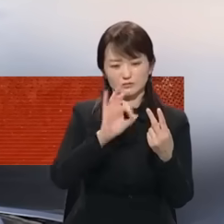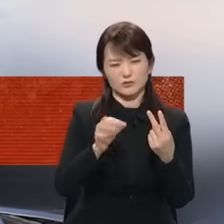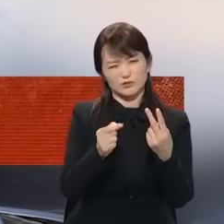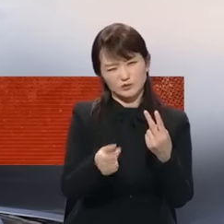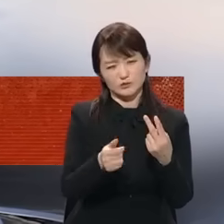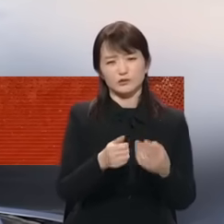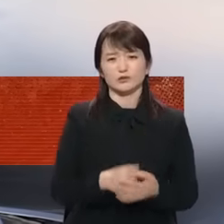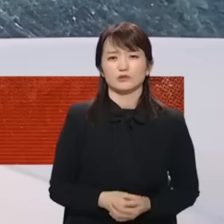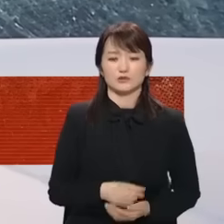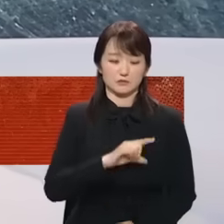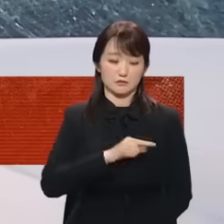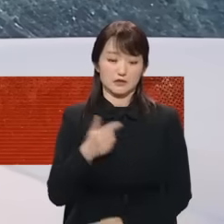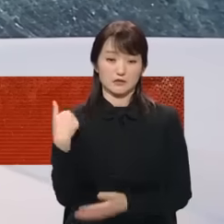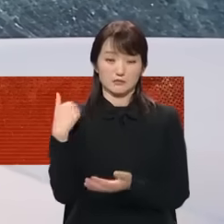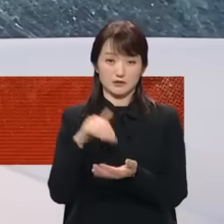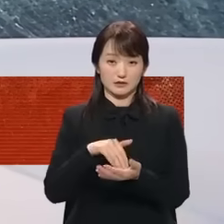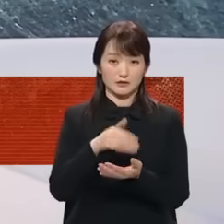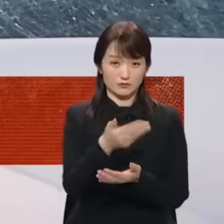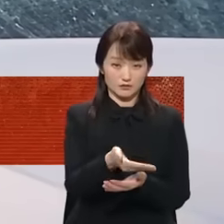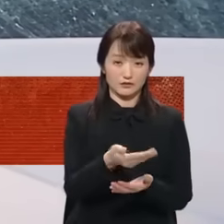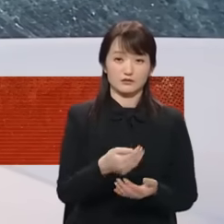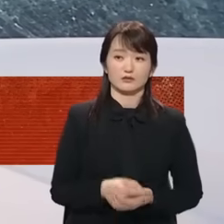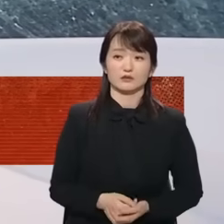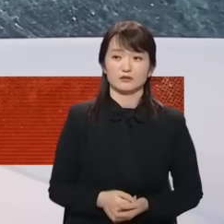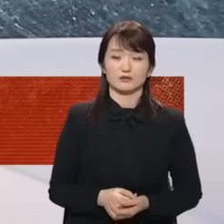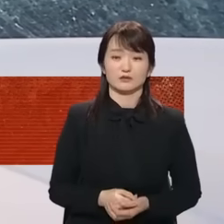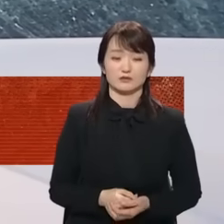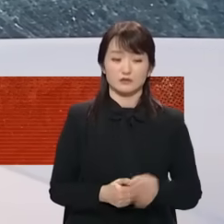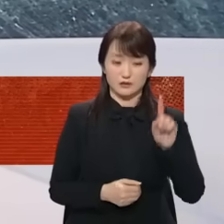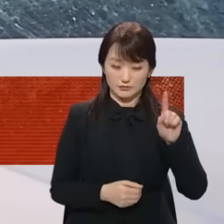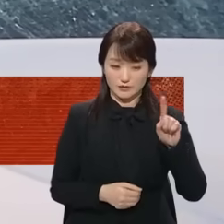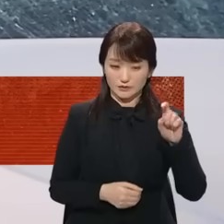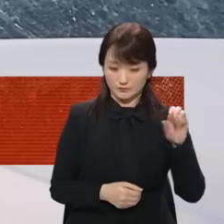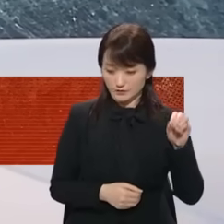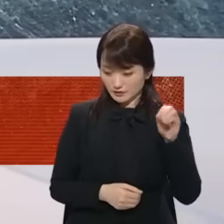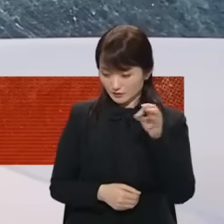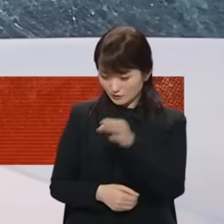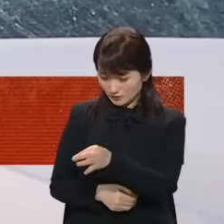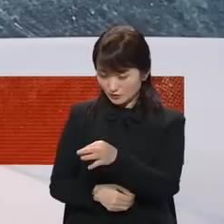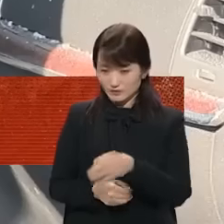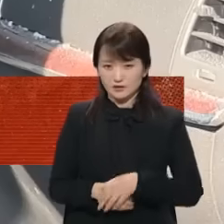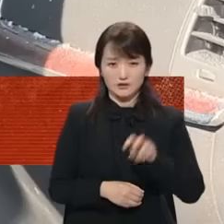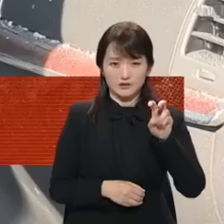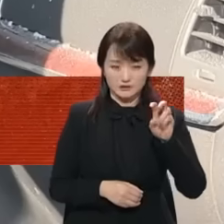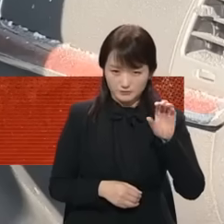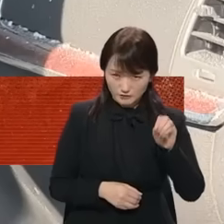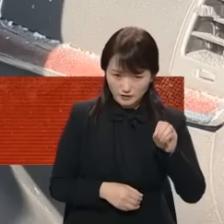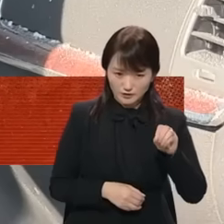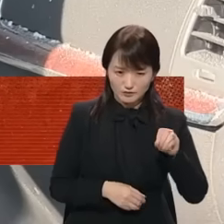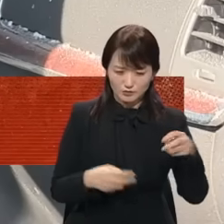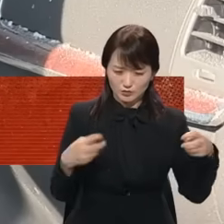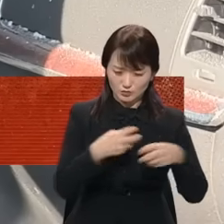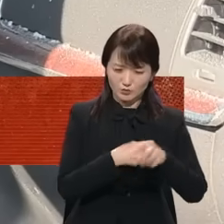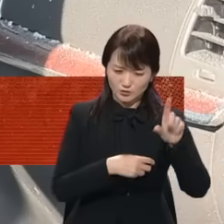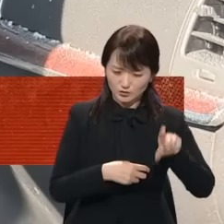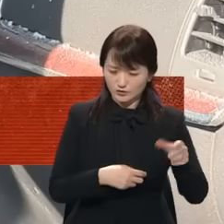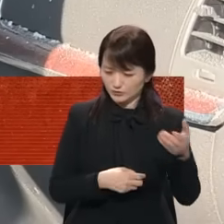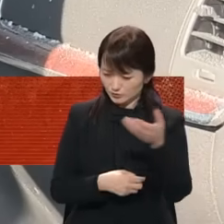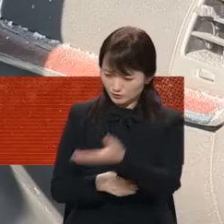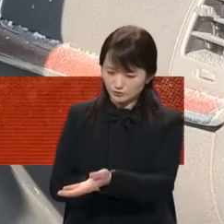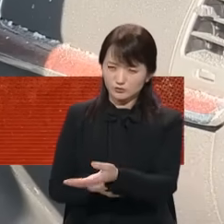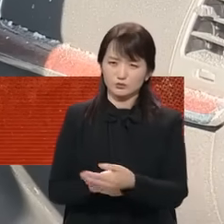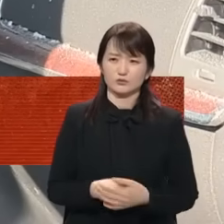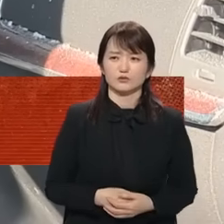이제 실제 면허를 반납하면 한번 10만 원을 주고 뭐 20만 원 상당 교통카드 주고 이런 거 가지고는 여러 가지